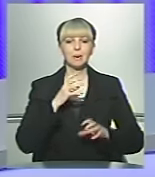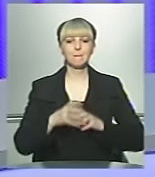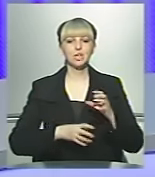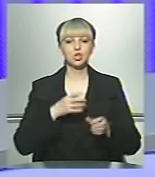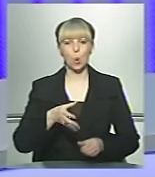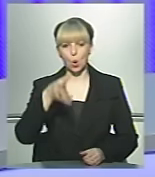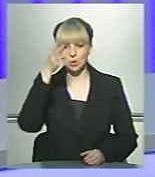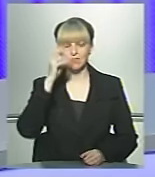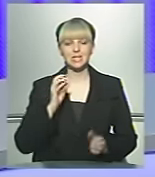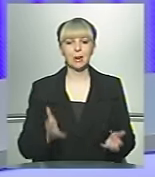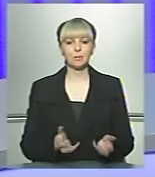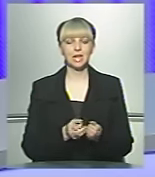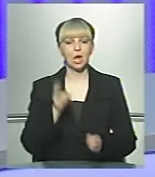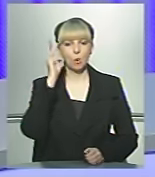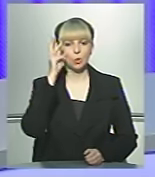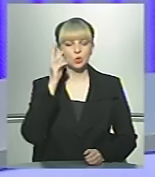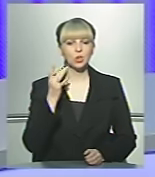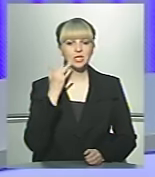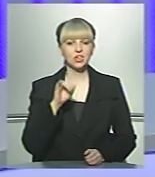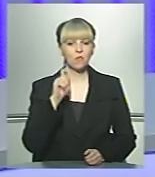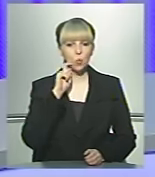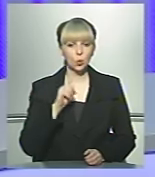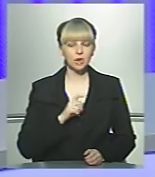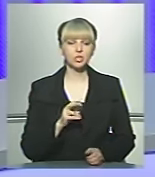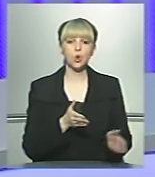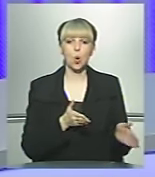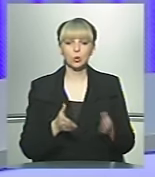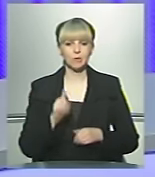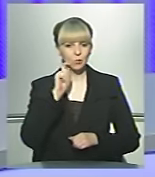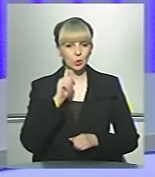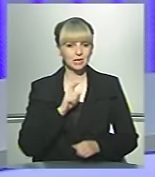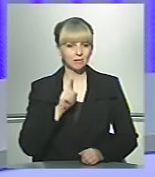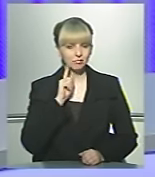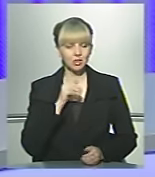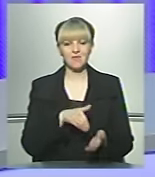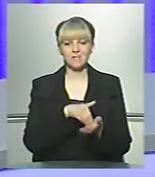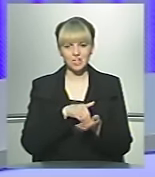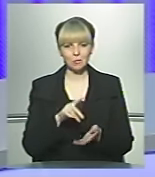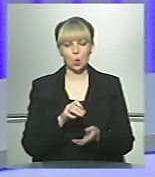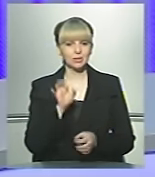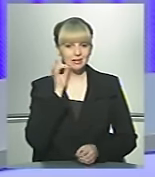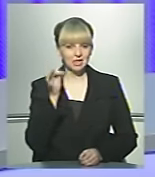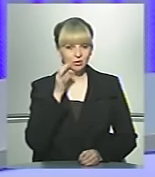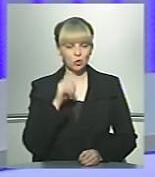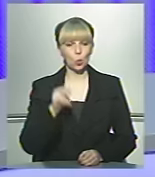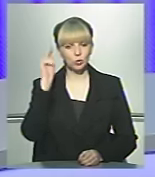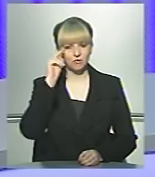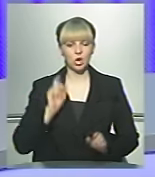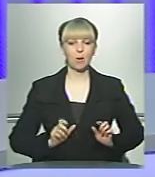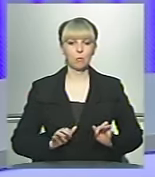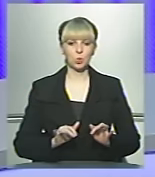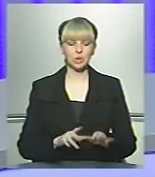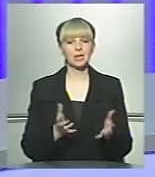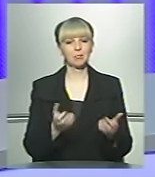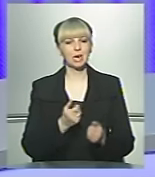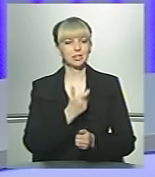міжнародної освіти за підтримки посольства США в Україні. Чи готова українська молодь відмовитися від хитрощів у навчальному процесі